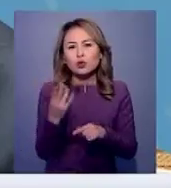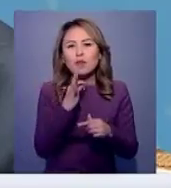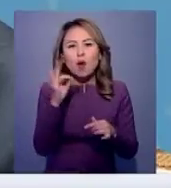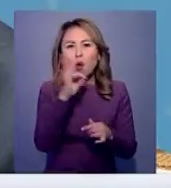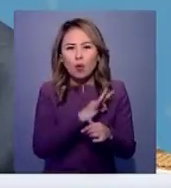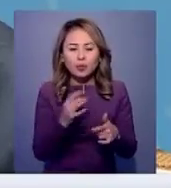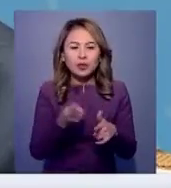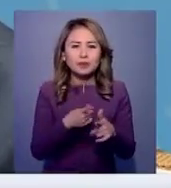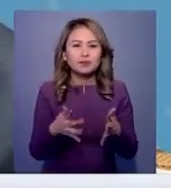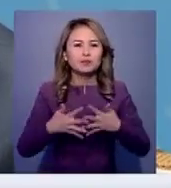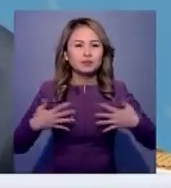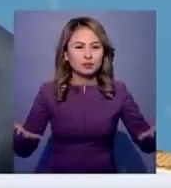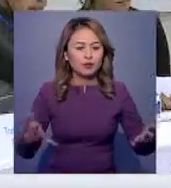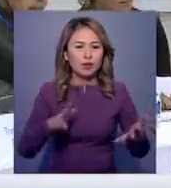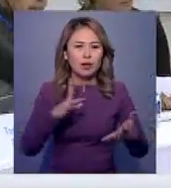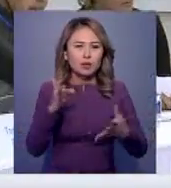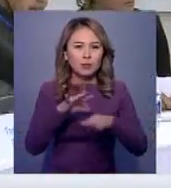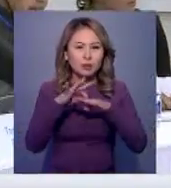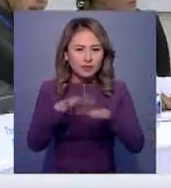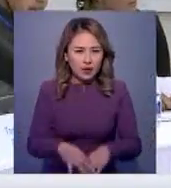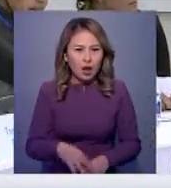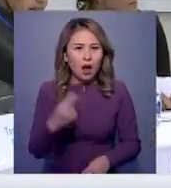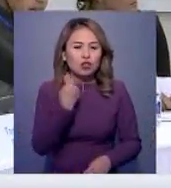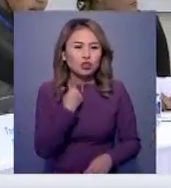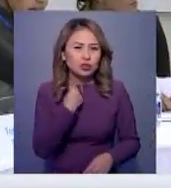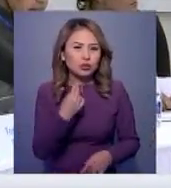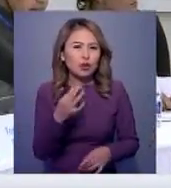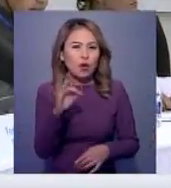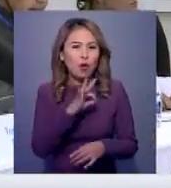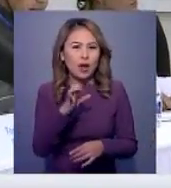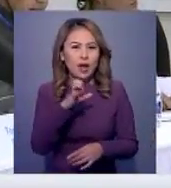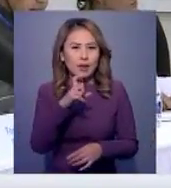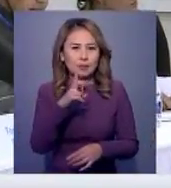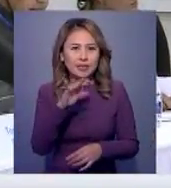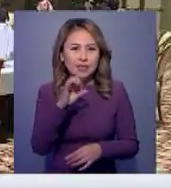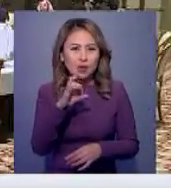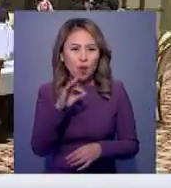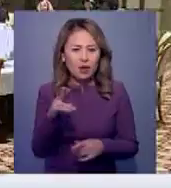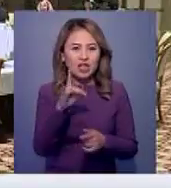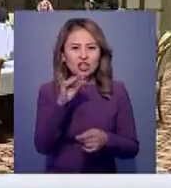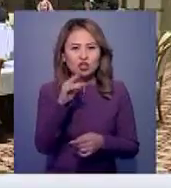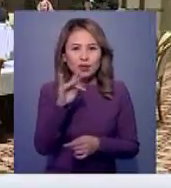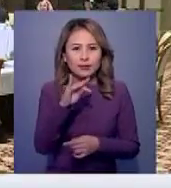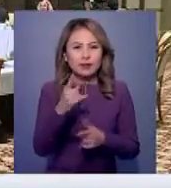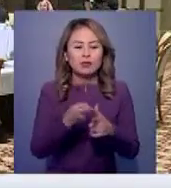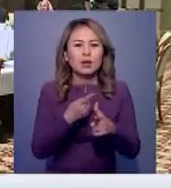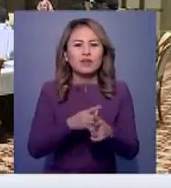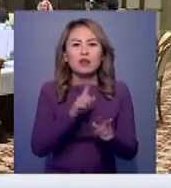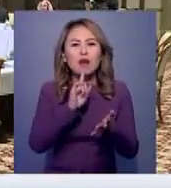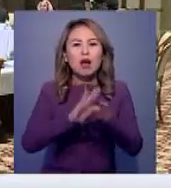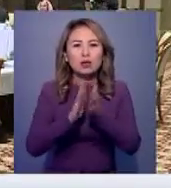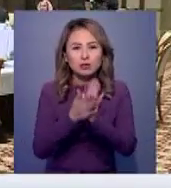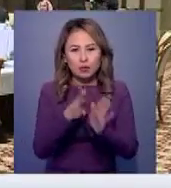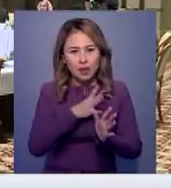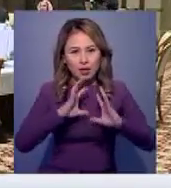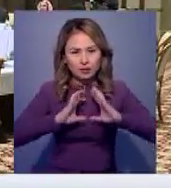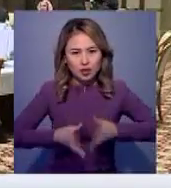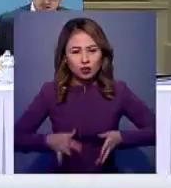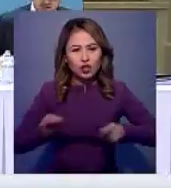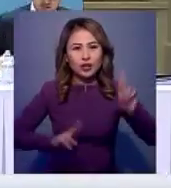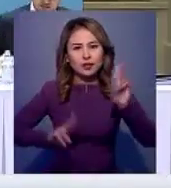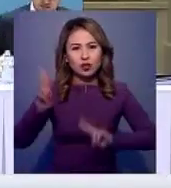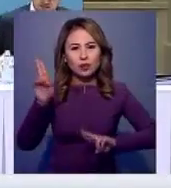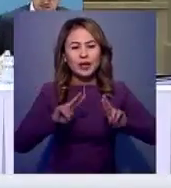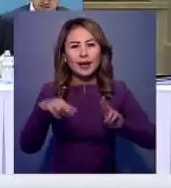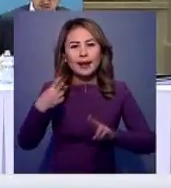әлеуметтік желіні кеңінен пайдаланып жүр. Бұл пікірмен ағылшын шіркеуінің епископы Ричард Аткинсон да келісіп отыр. Әлемдік және